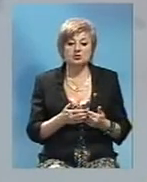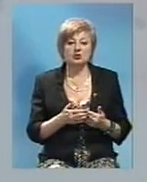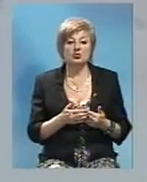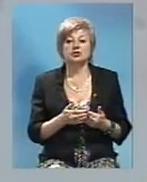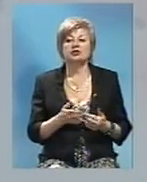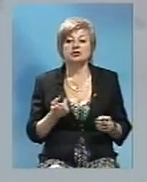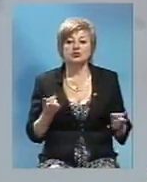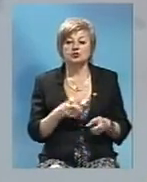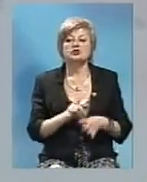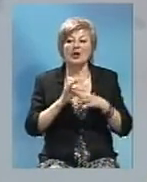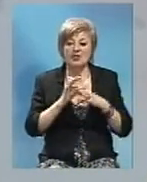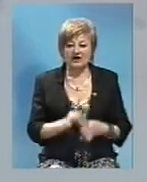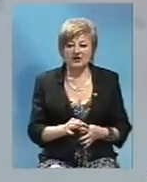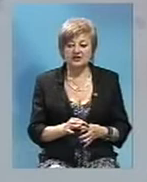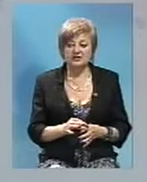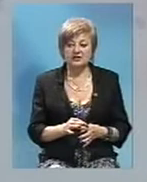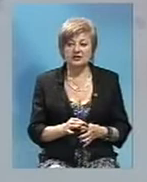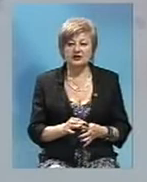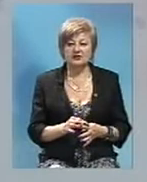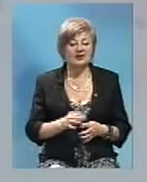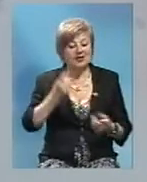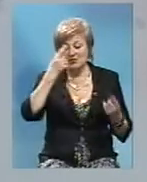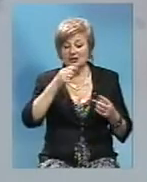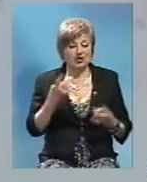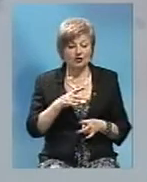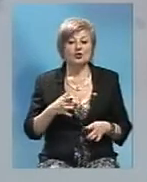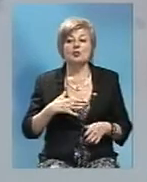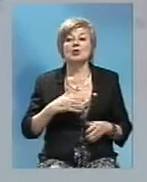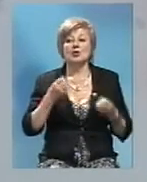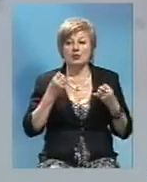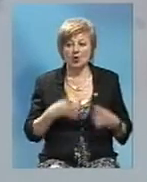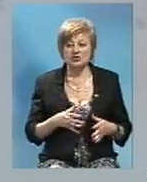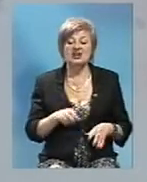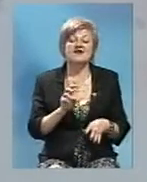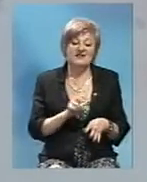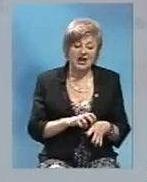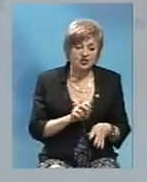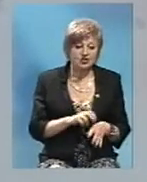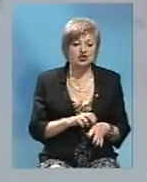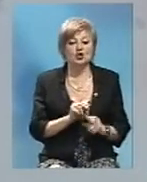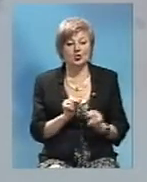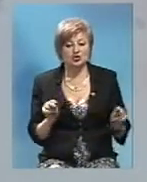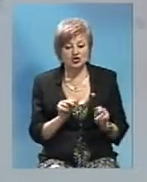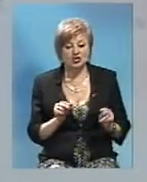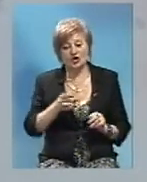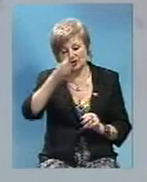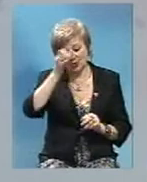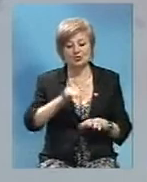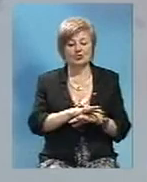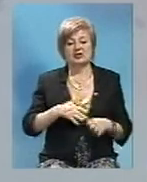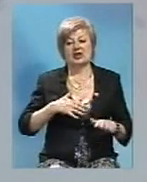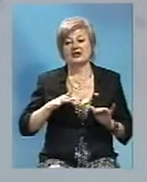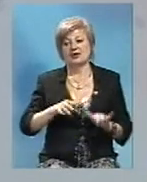эту работу проводить, как я уже говорил. Не надо изобретать велосипед, мы просто возвращаемся к корням. Врачи, учителя, научные, общественные деятели